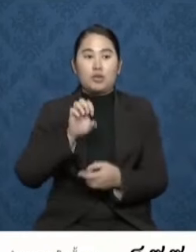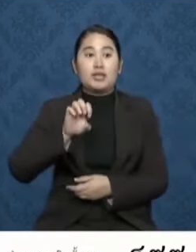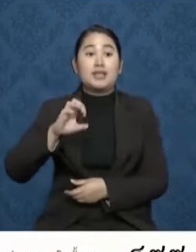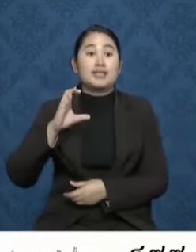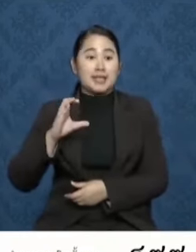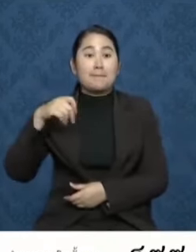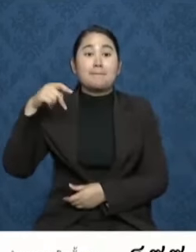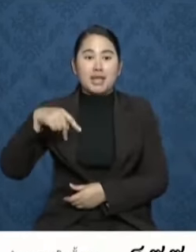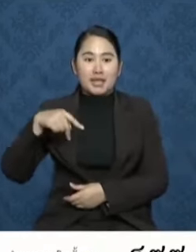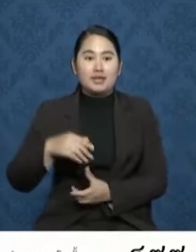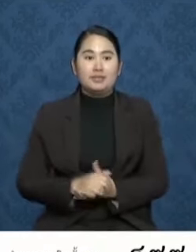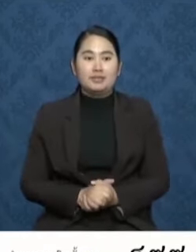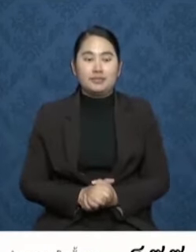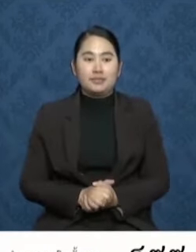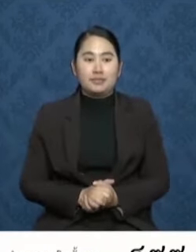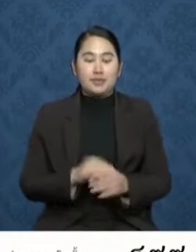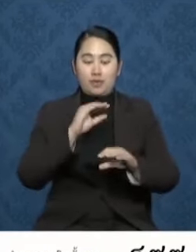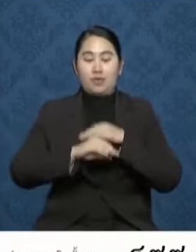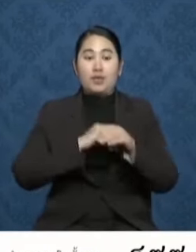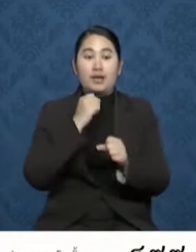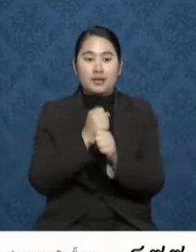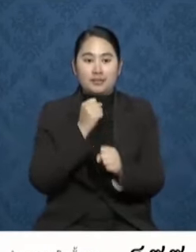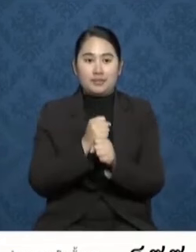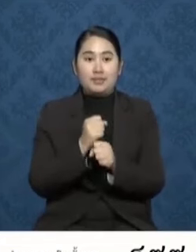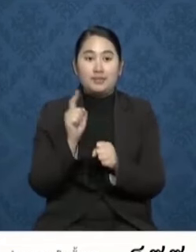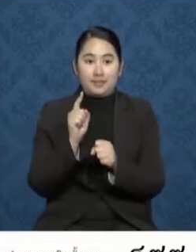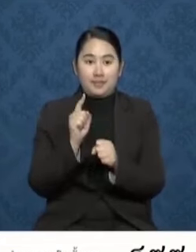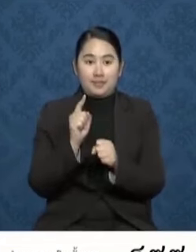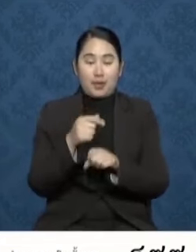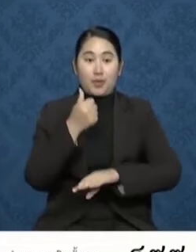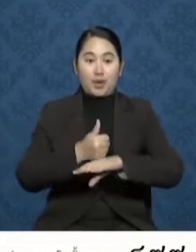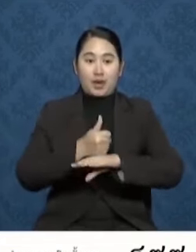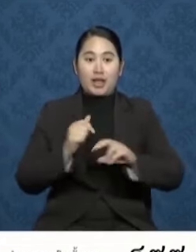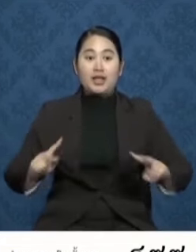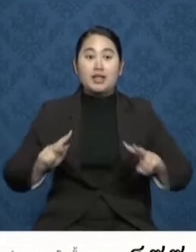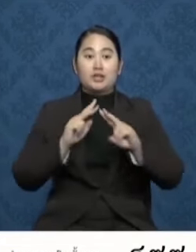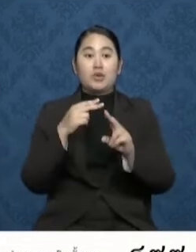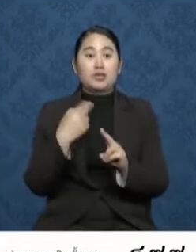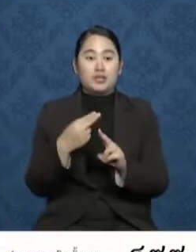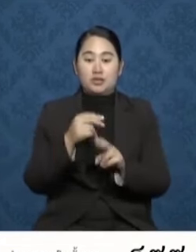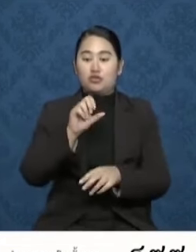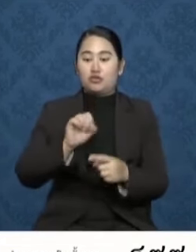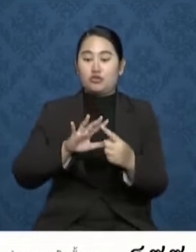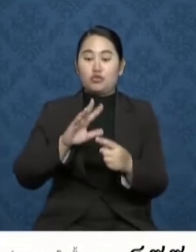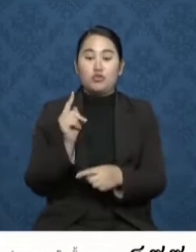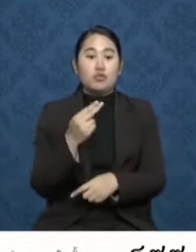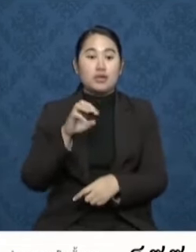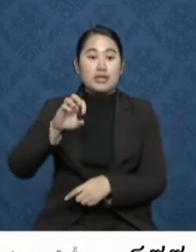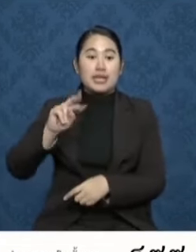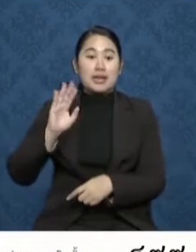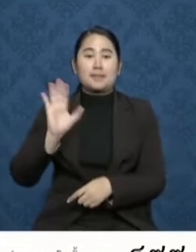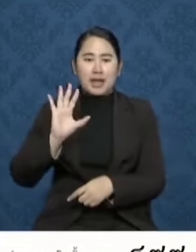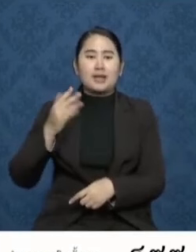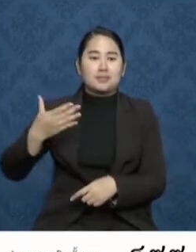พิเศษโครงการนี้เนี่ยแม้ไม่ได้เริ่มในยุคของรัฐมนตรีว่าการชื่อสุทินแต่แน่นอนว่าการดำเนินโครง